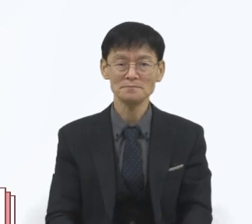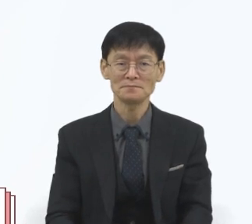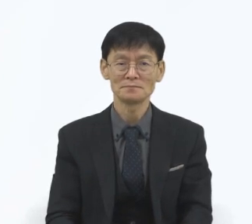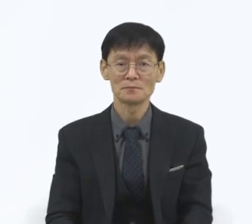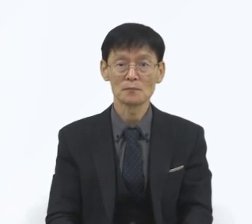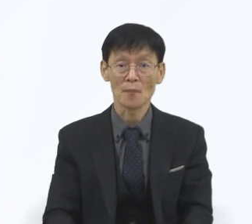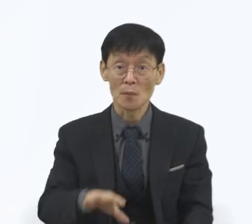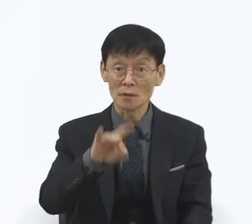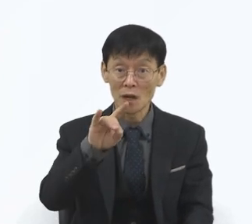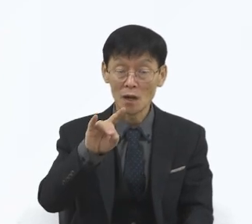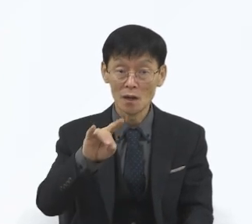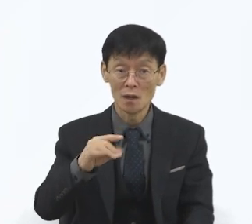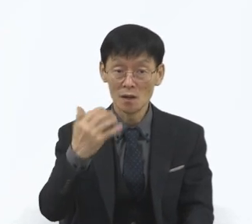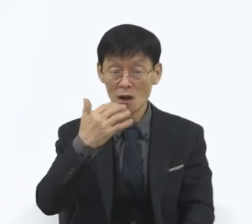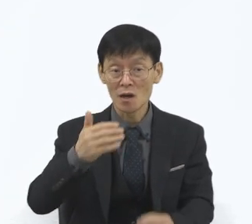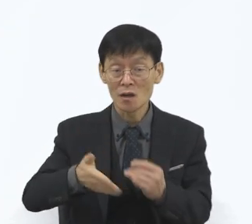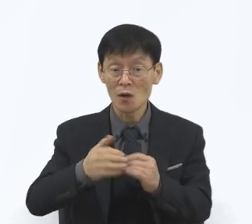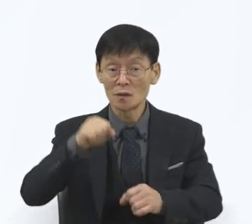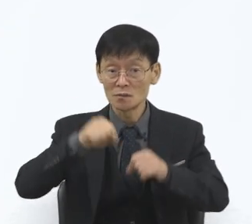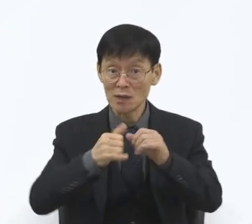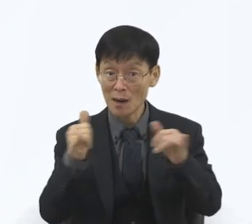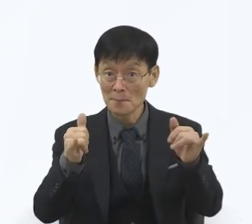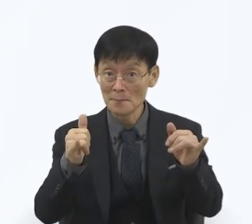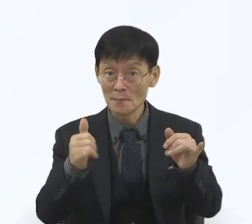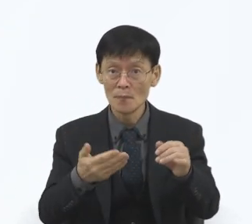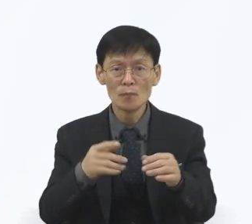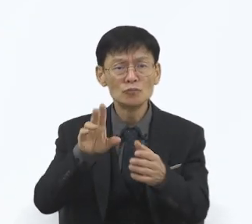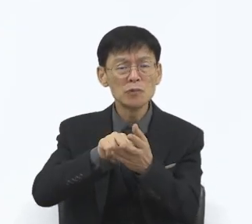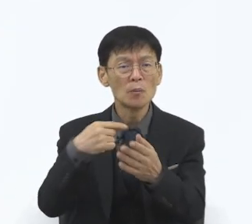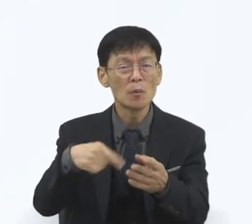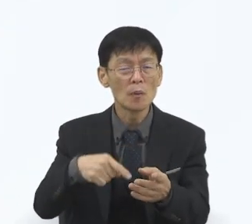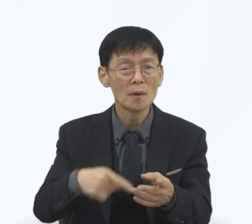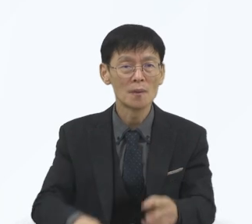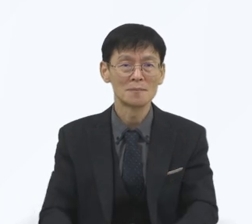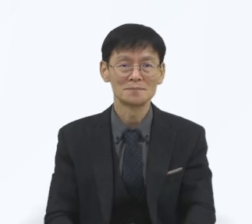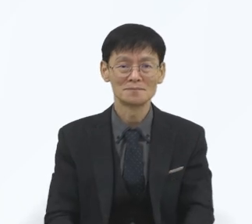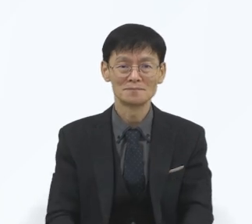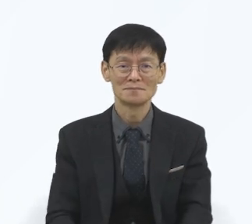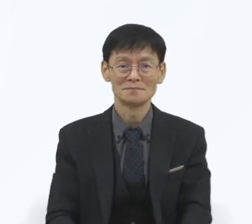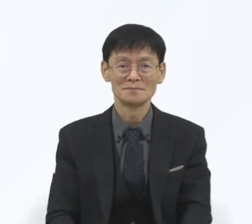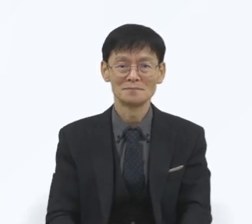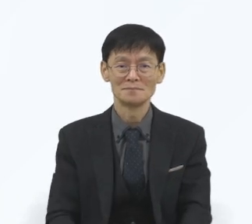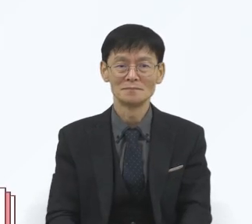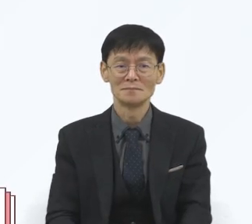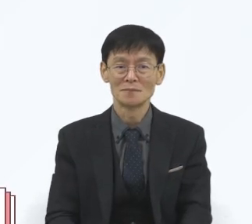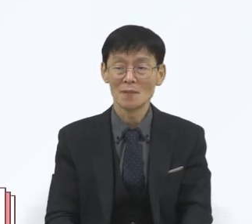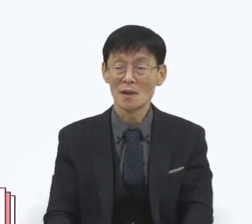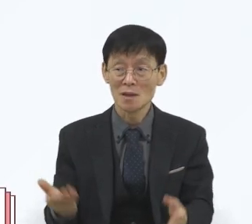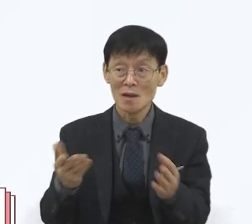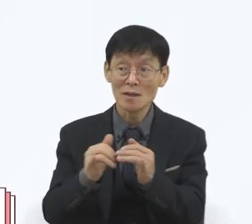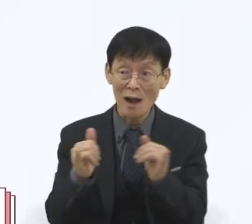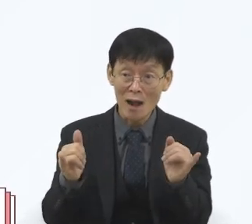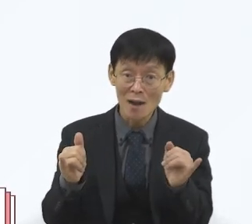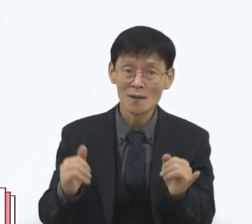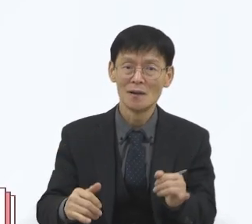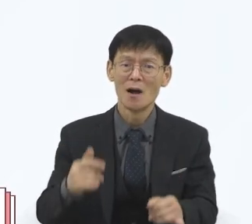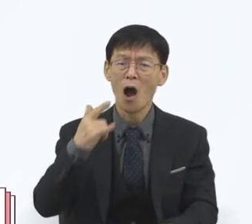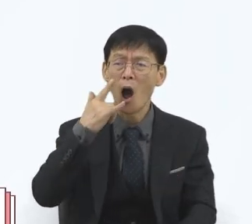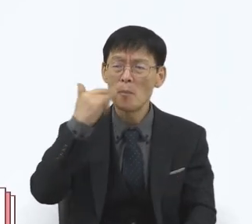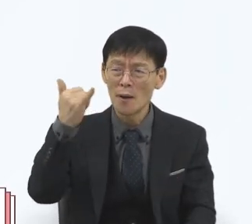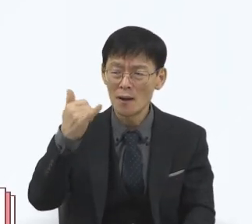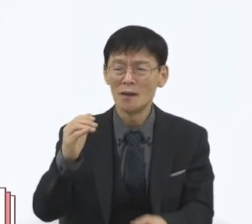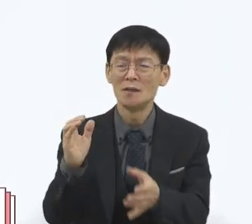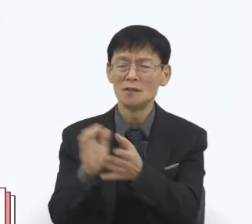했는데요. 먼저 성희롱 행위자는 어떤 문제를 겪을 수 있을까요? 직장 동료,